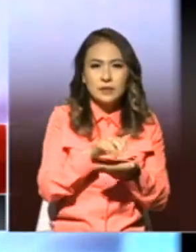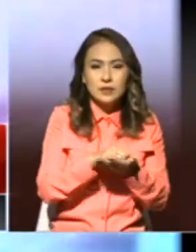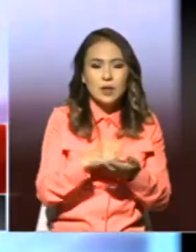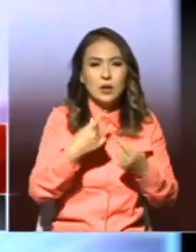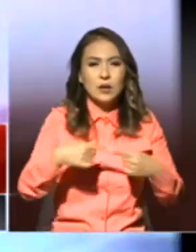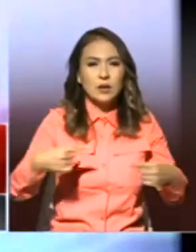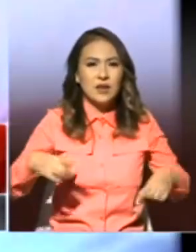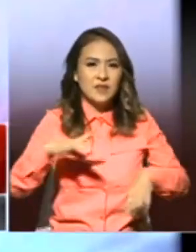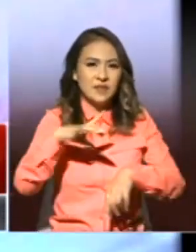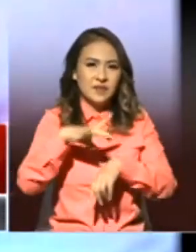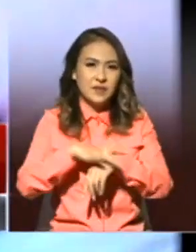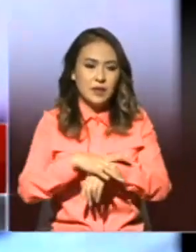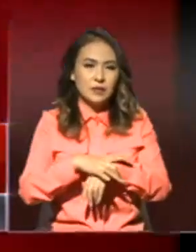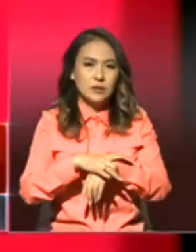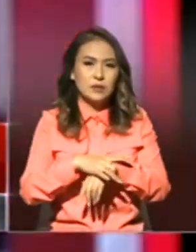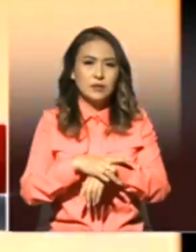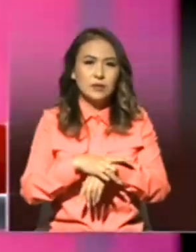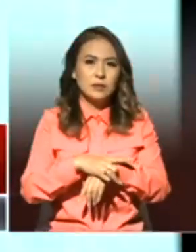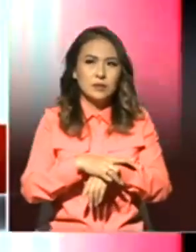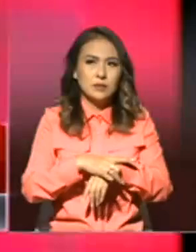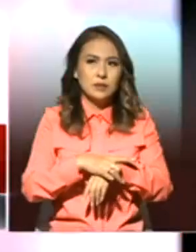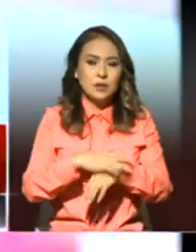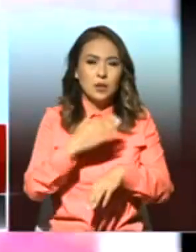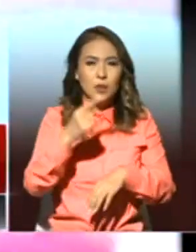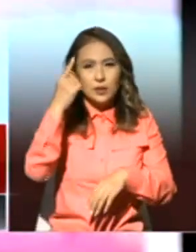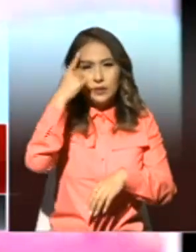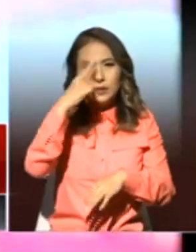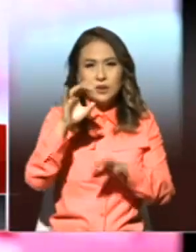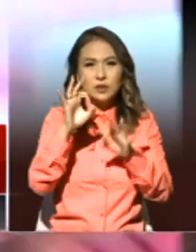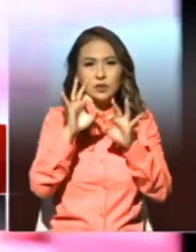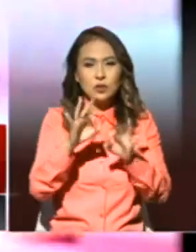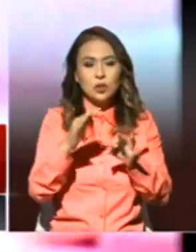басқа факторлар. Бірақ та ұлттық банктің ол идеясы дұрыс,